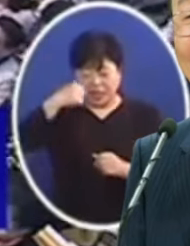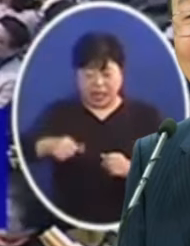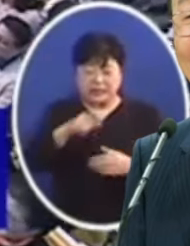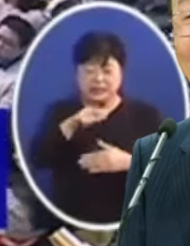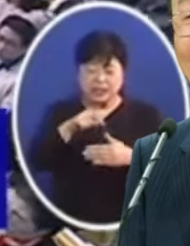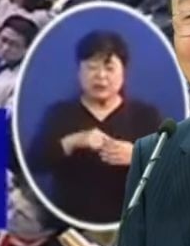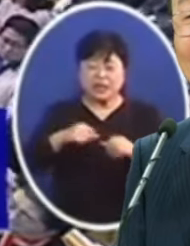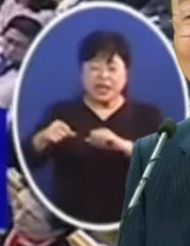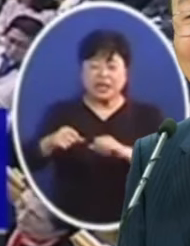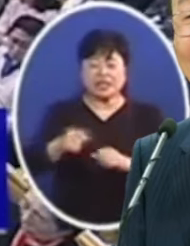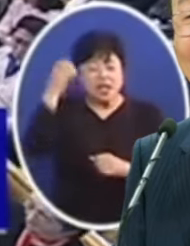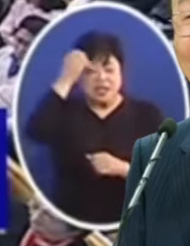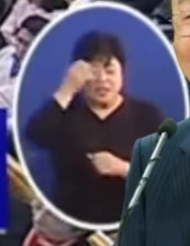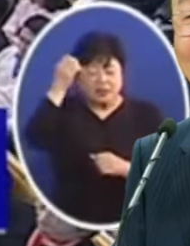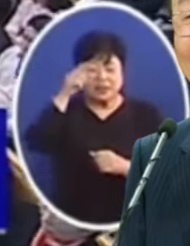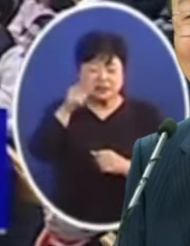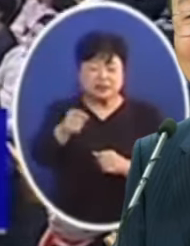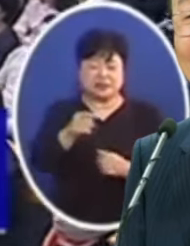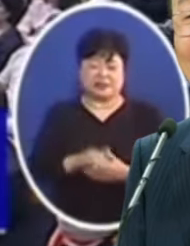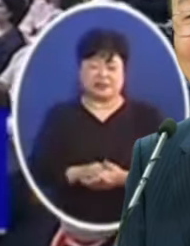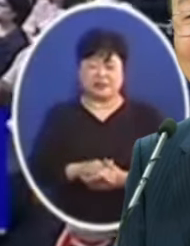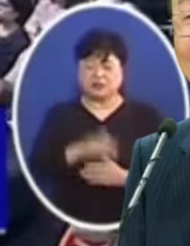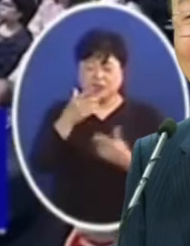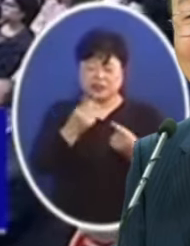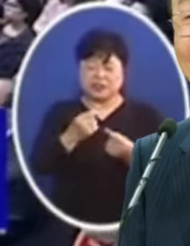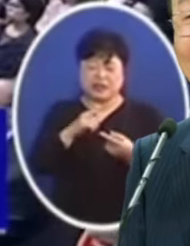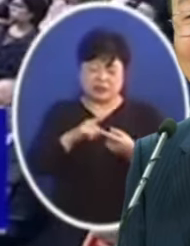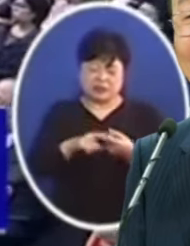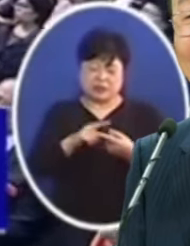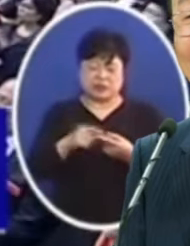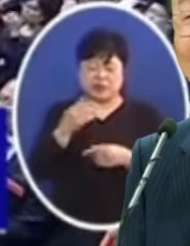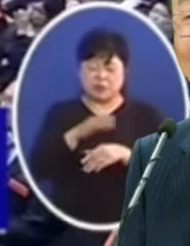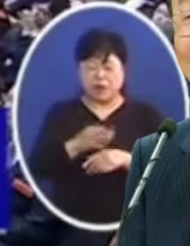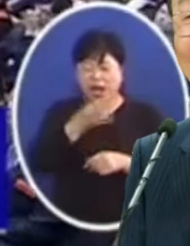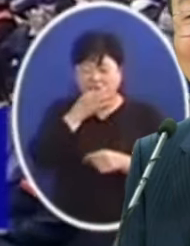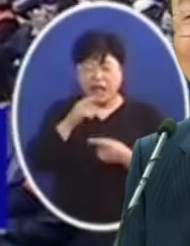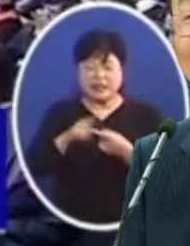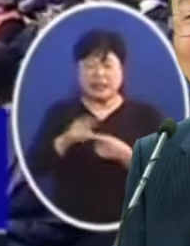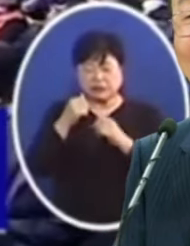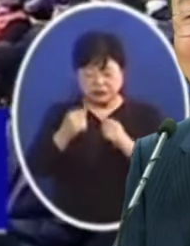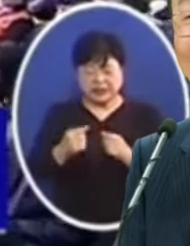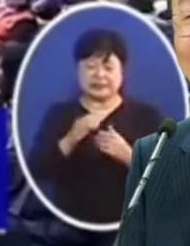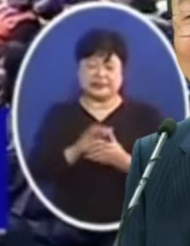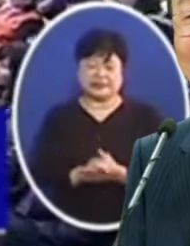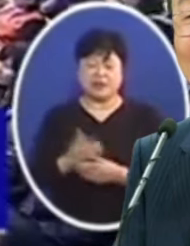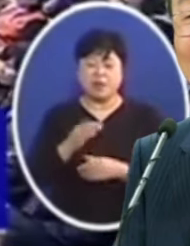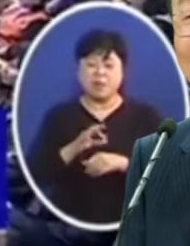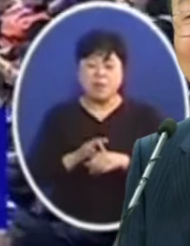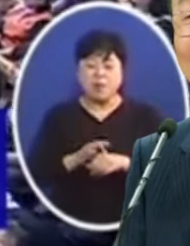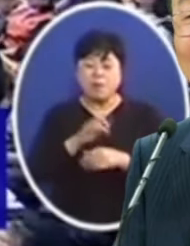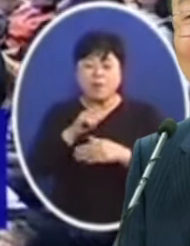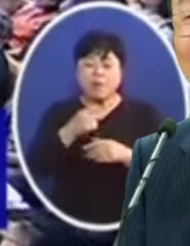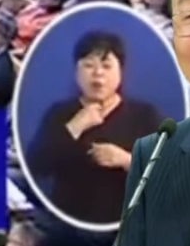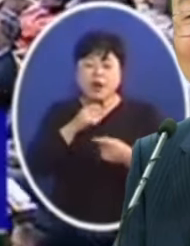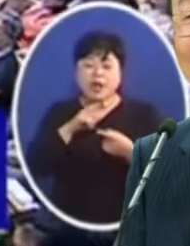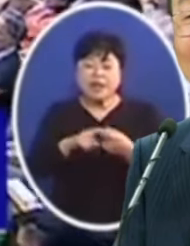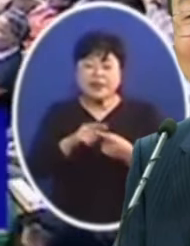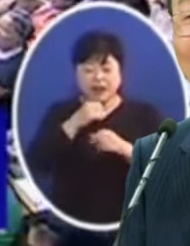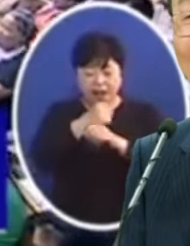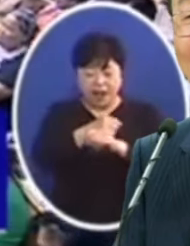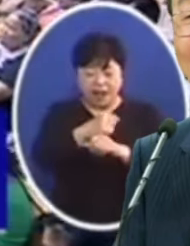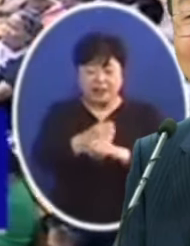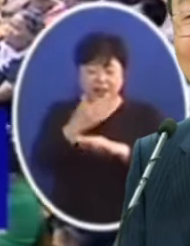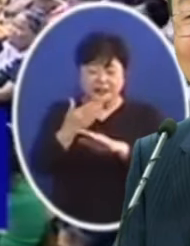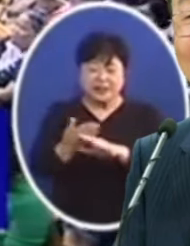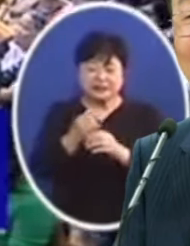가운데서 역사하는 영이라. 전에는 우리도 다 그 가운데서 우리 육체의 욕심을 따라 지내며 육체와 마음의 원하는 것을 하여